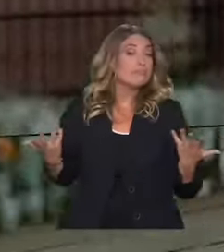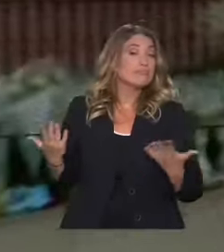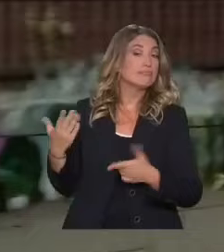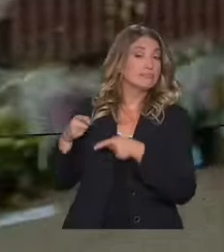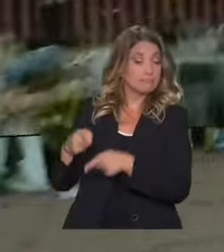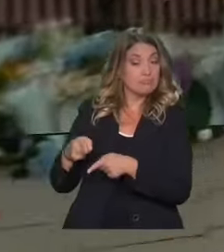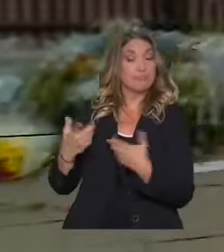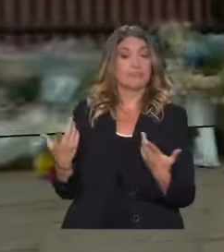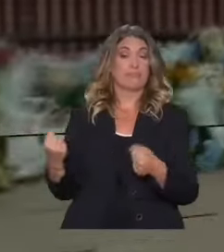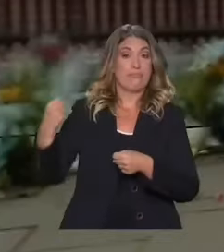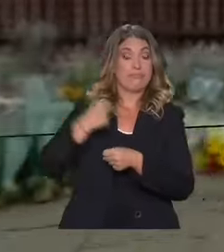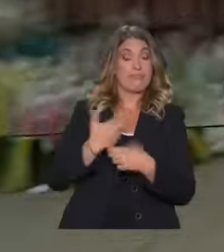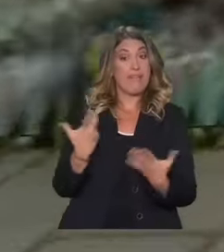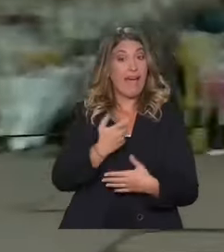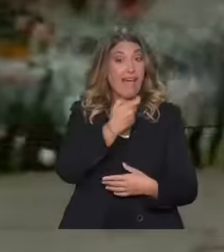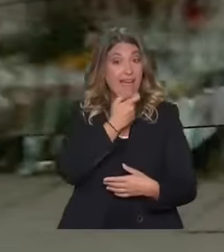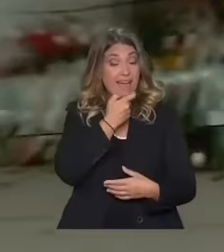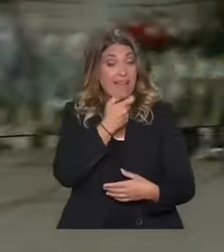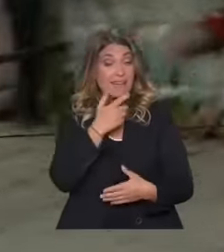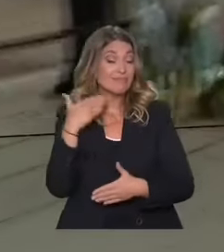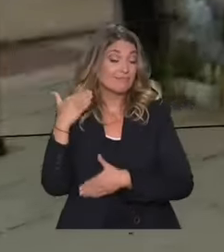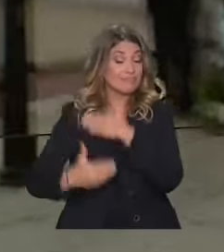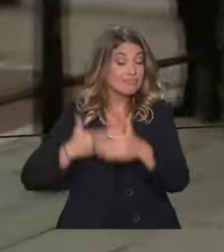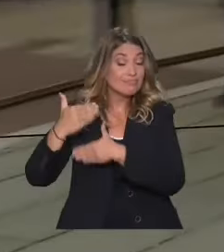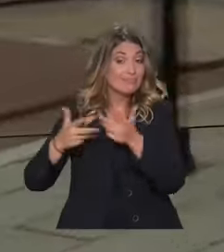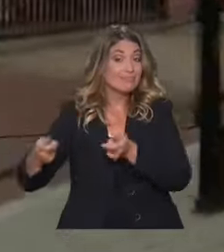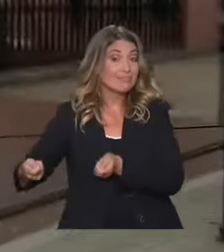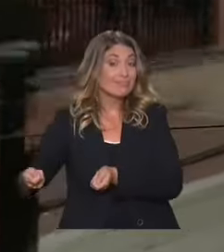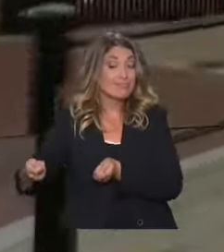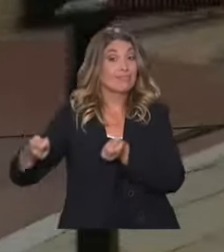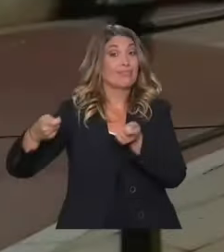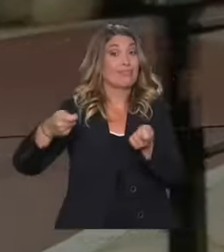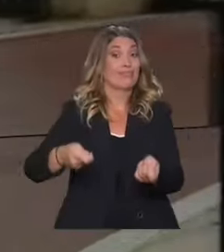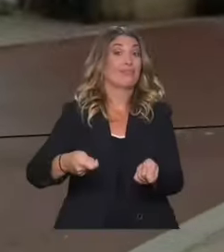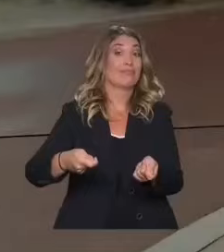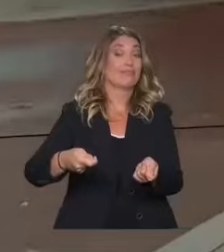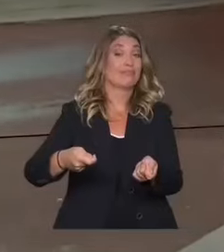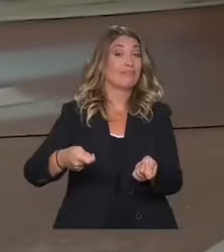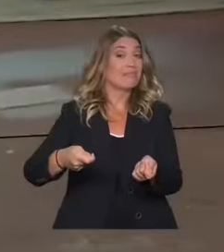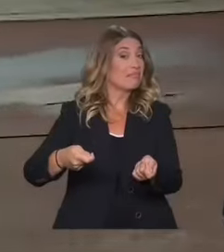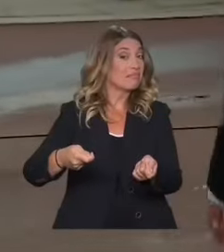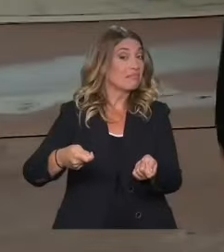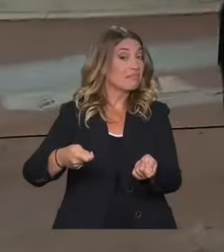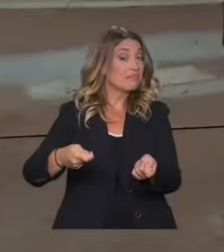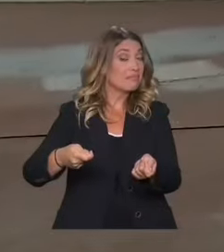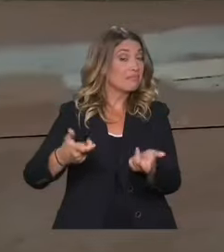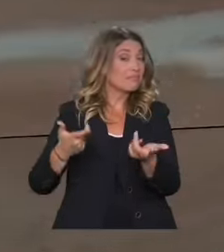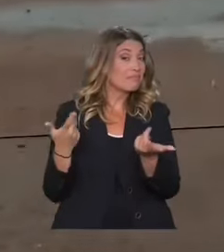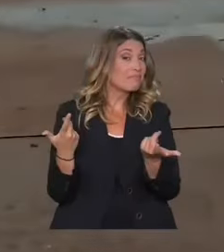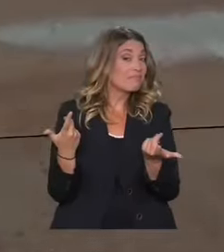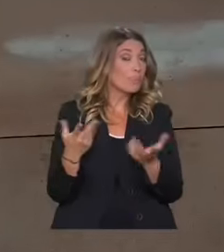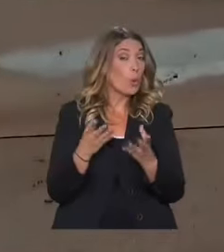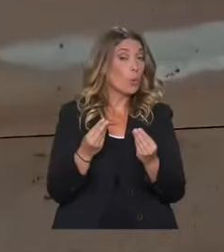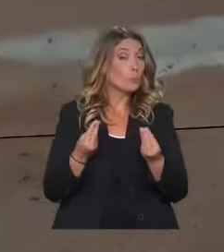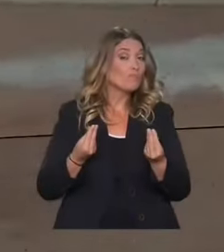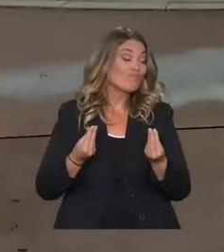της Αγγλίας, θα κληθεί να παραδώσει στο γιο του, μένει να δούμε αν θα του παραδώσει τα ίδια. Και ξαναλέω, γεωστρατηγικά αυτό έχει